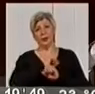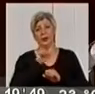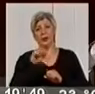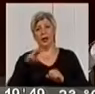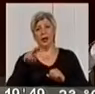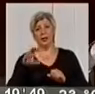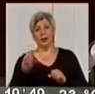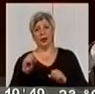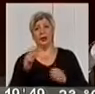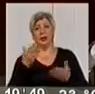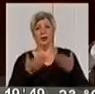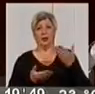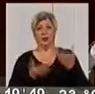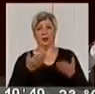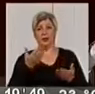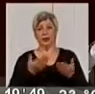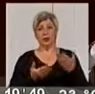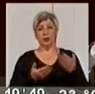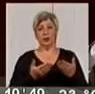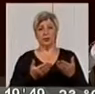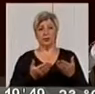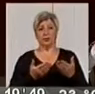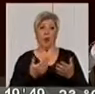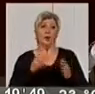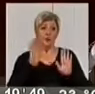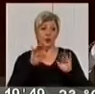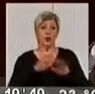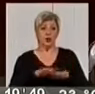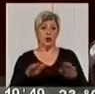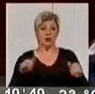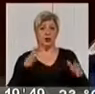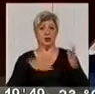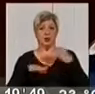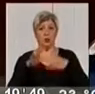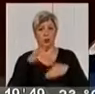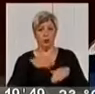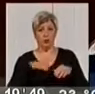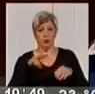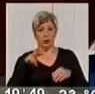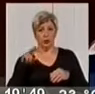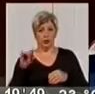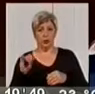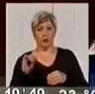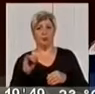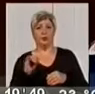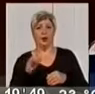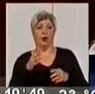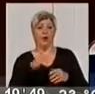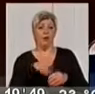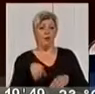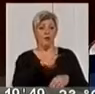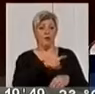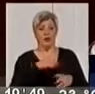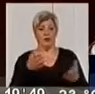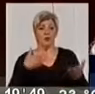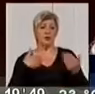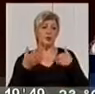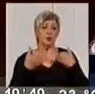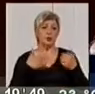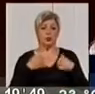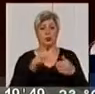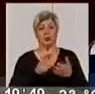якщо діти, наприклад, задоволені, по-перше, вони спілкуються в такій обстановці відпочивальній,